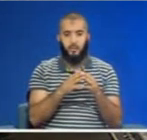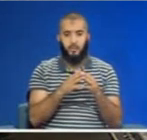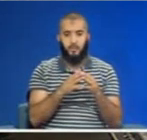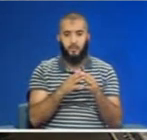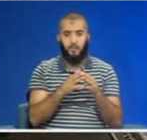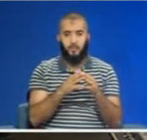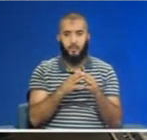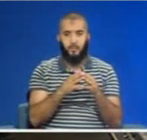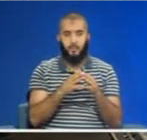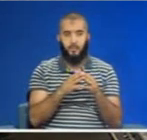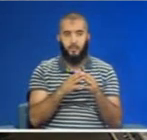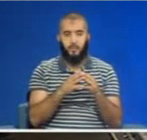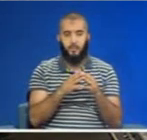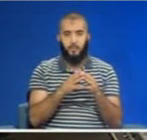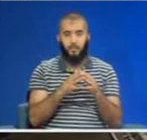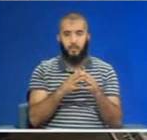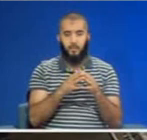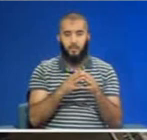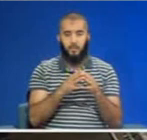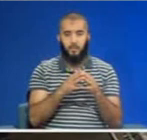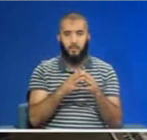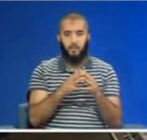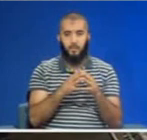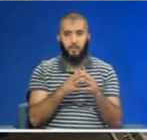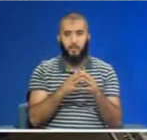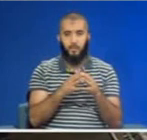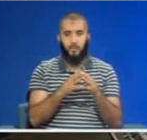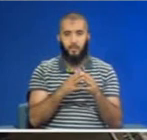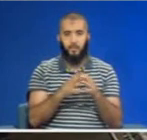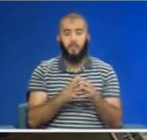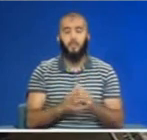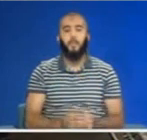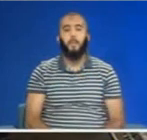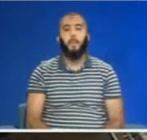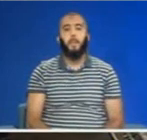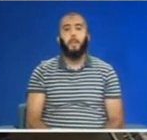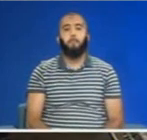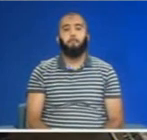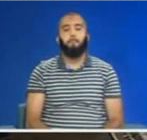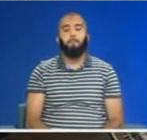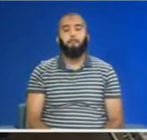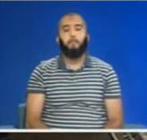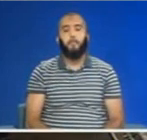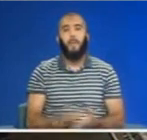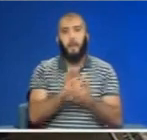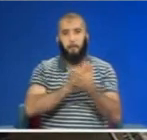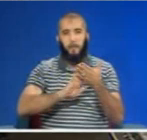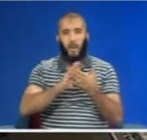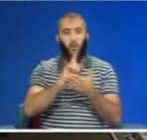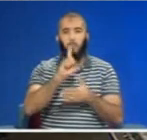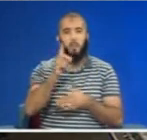الزوج خلى لها الارض قطعه ارض بقى كانوا ولادها وخلاه فرد واحد منهم. ما فهمتش. ما عطاتوش ما